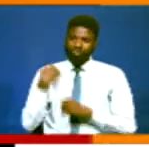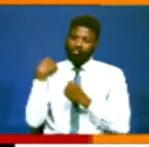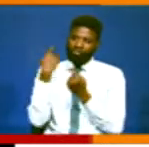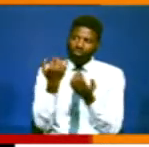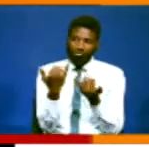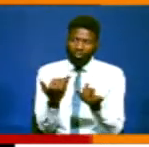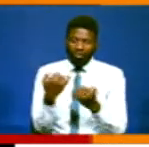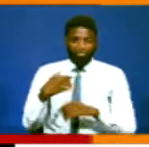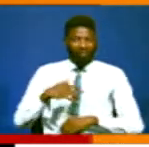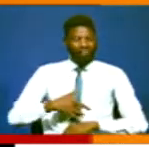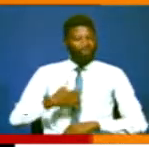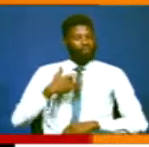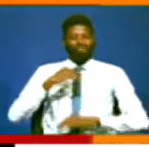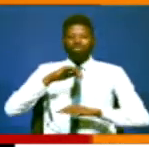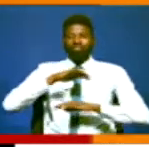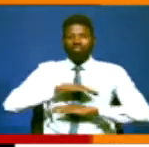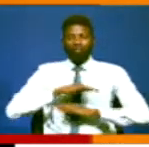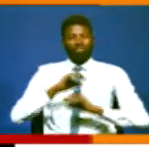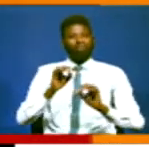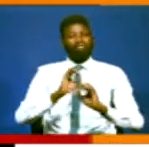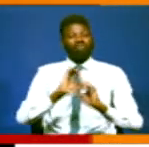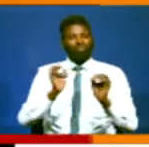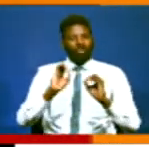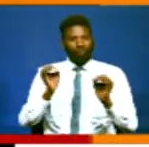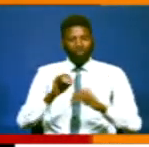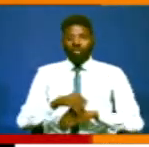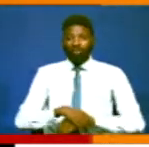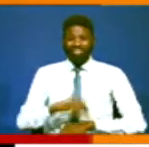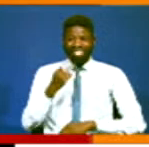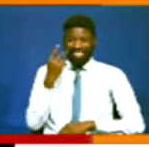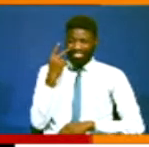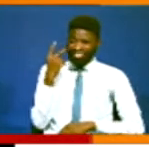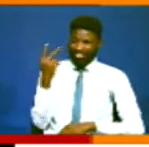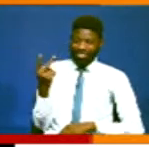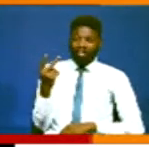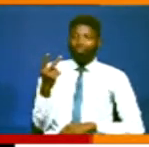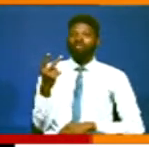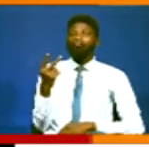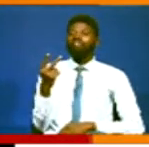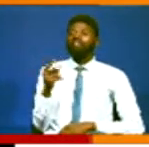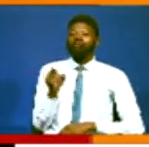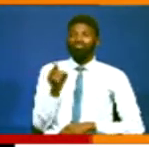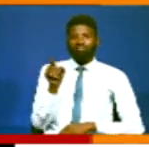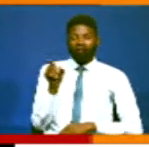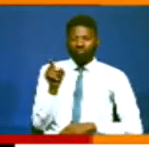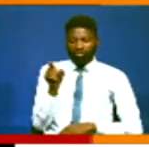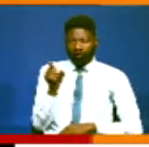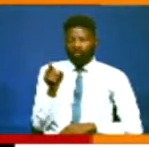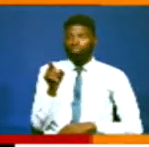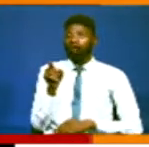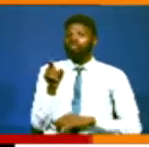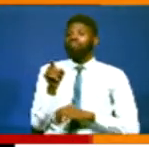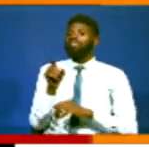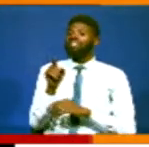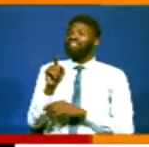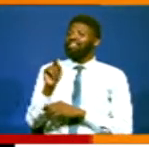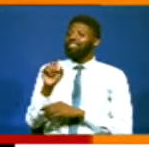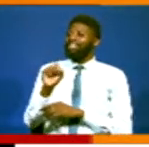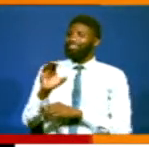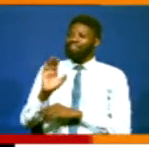kutosheka. Nikiangalia jinsi ambavyo hii tume ya TSC imejipanga, jinsi ambavyo inafanya mafunzo yao, kwa kweli sijakuwa